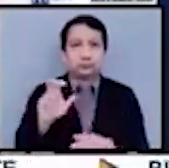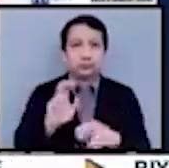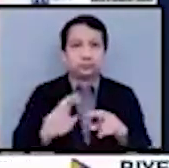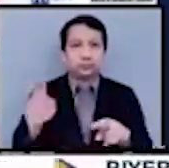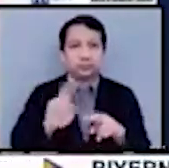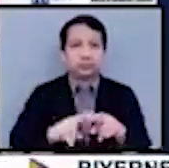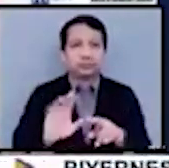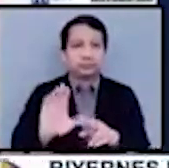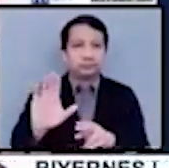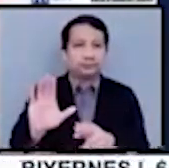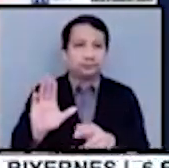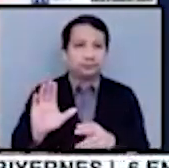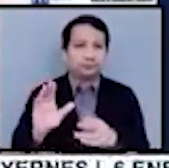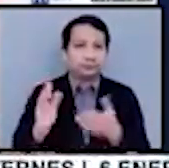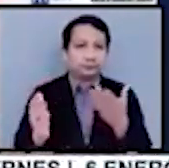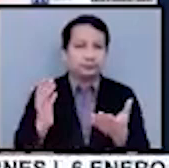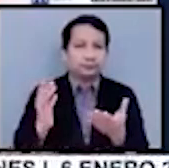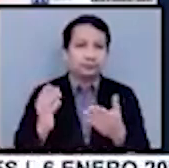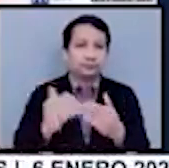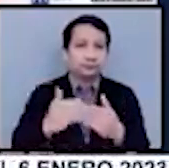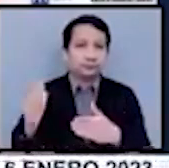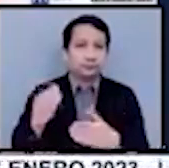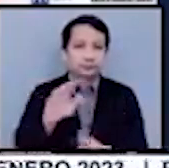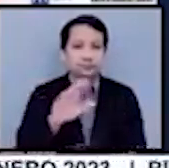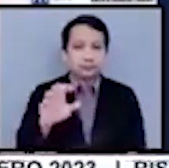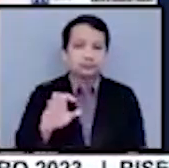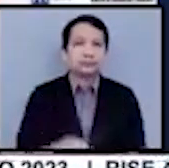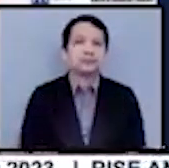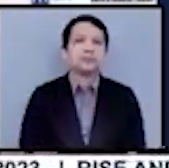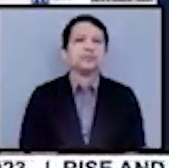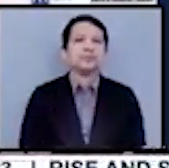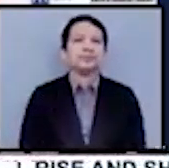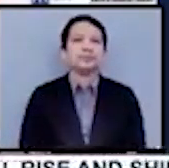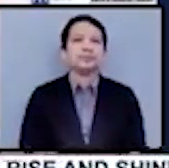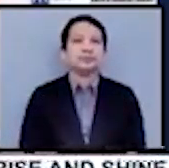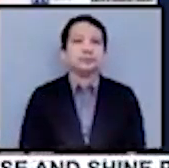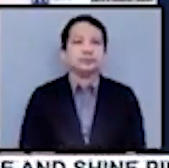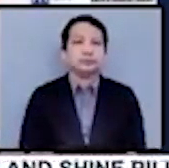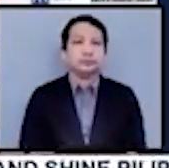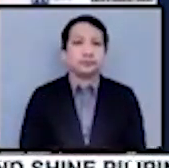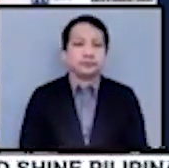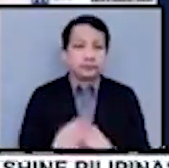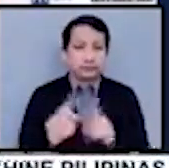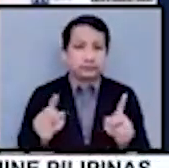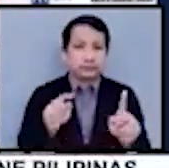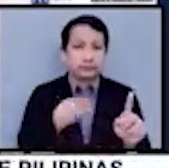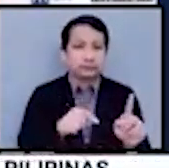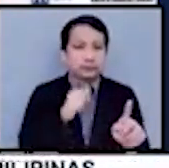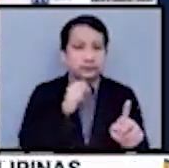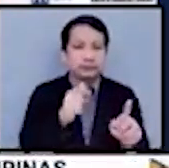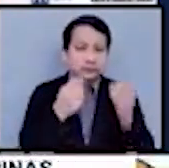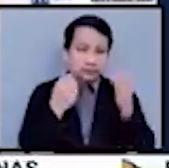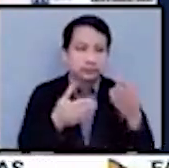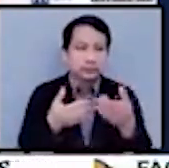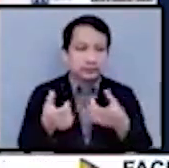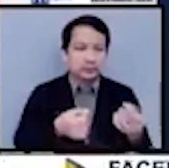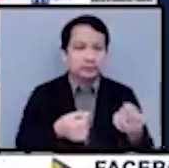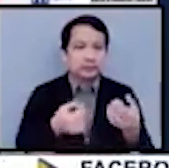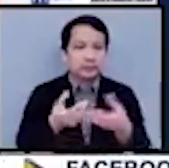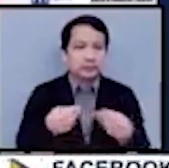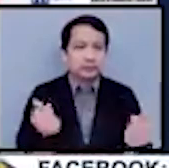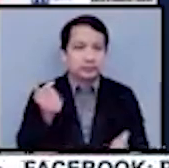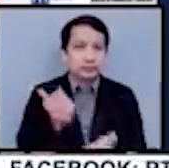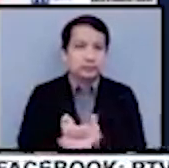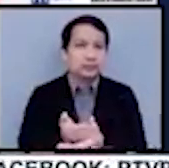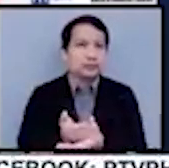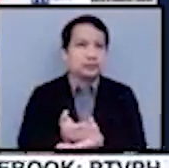ahente, mukhang abot siya sa 500 po. Yun nga ang sinasabi natin, na pag hindi po natin nasawata ito, hindi natin mapigilan